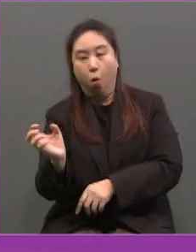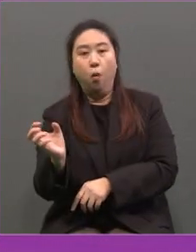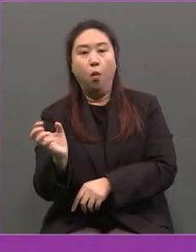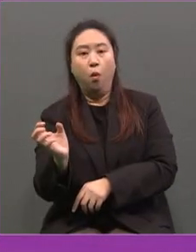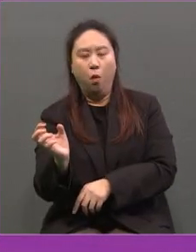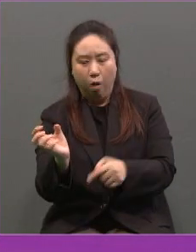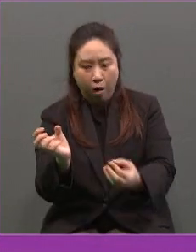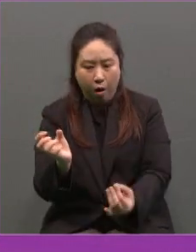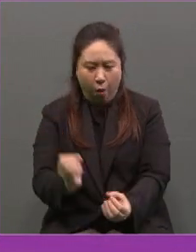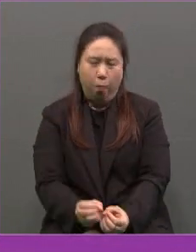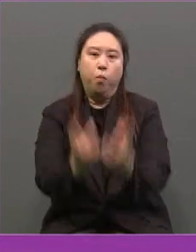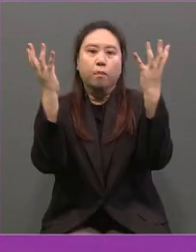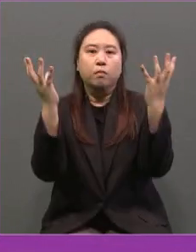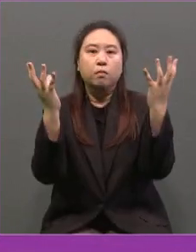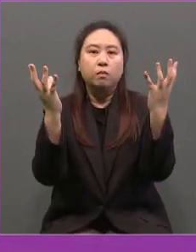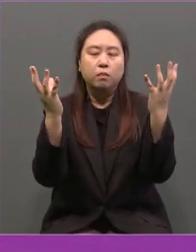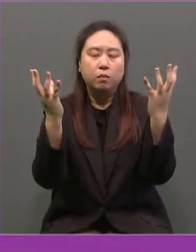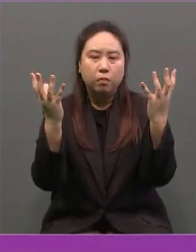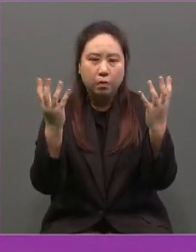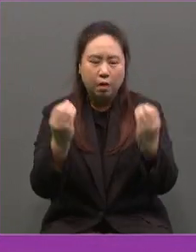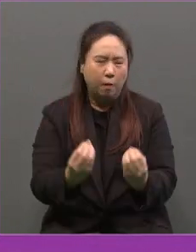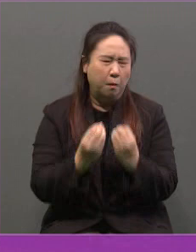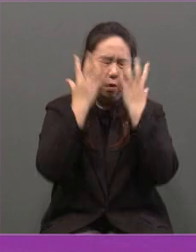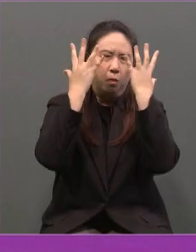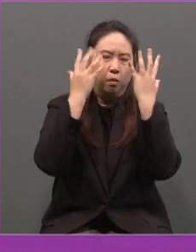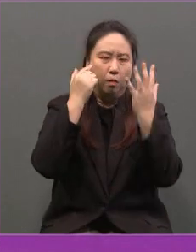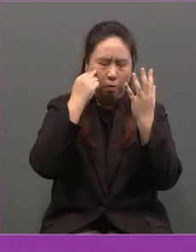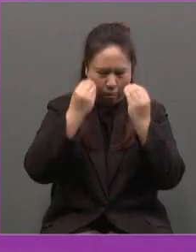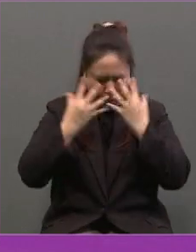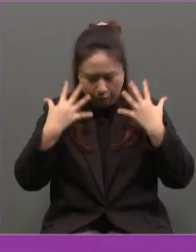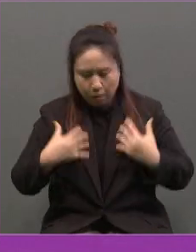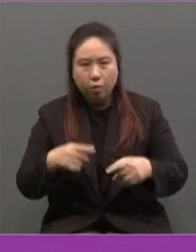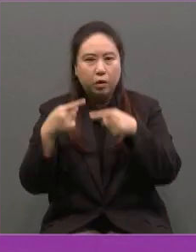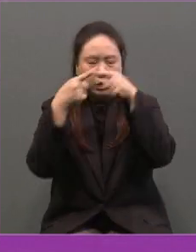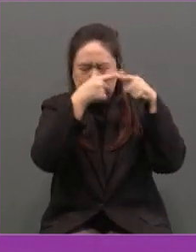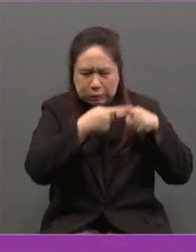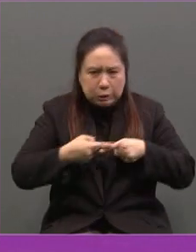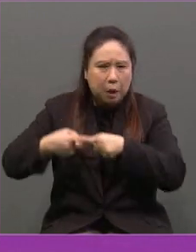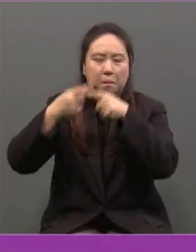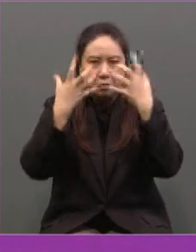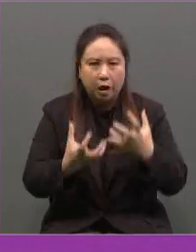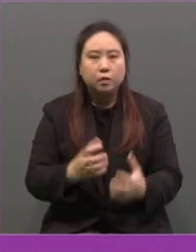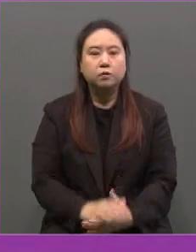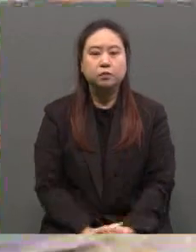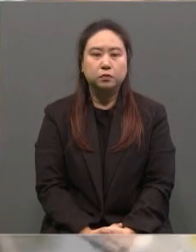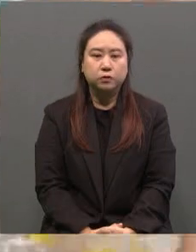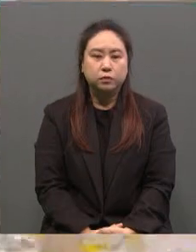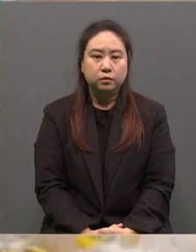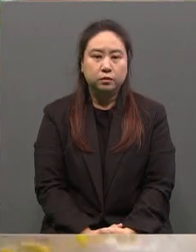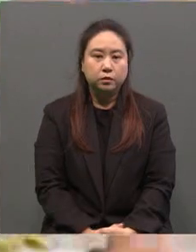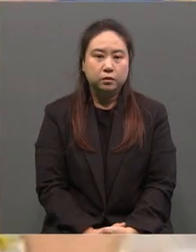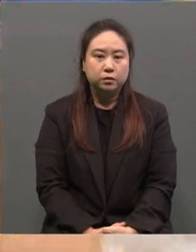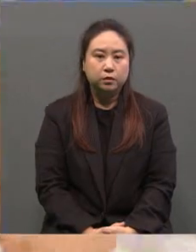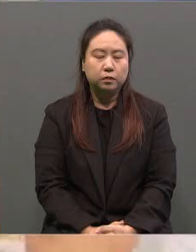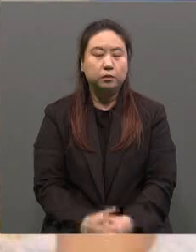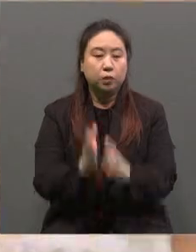ก็เลยทำให้แก๊สระเบิดเขาบอกว่าหูใส่ไปหน้าแล้วก็ลำตัวได้รับบาดเจ็บสาหัสทีเดียวค่ะโดยทางเ